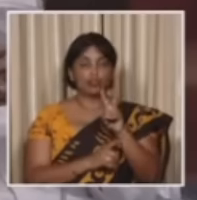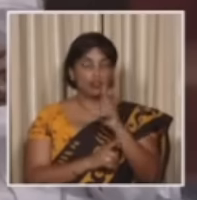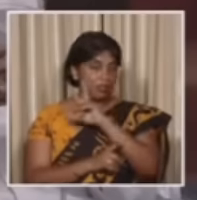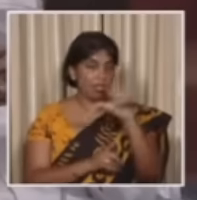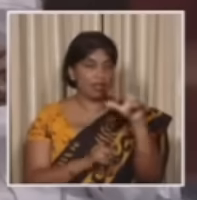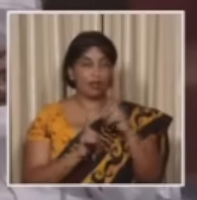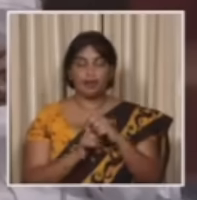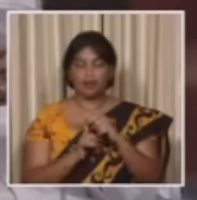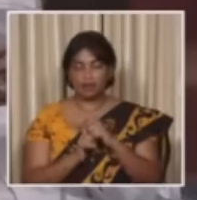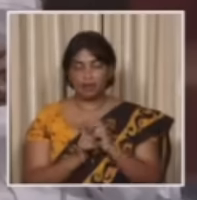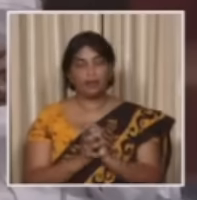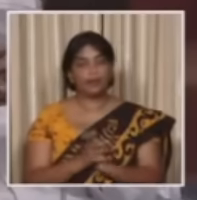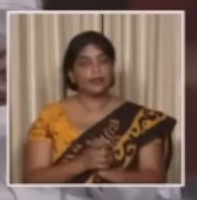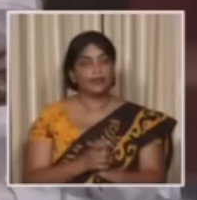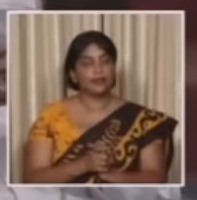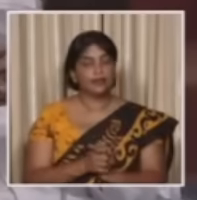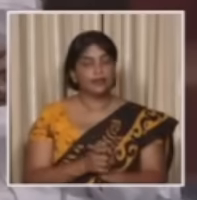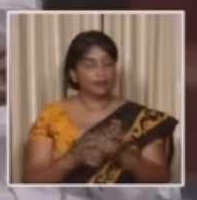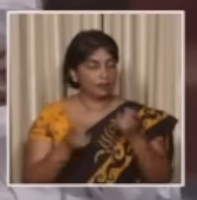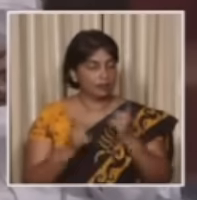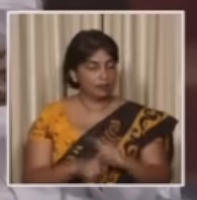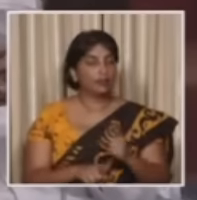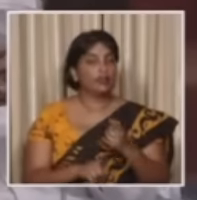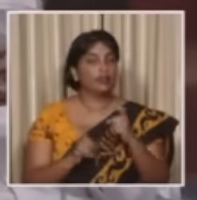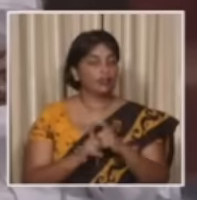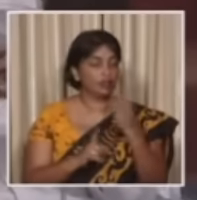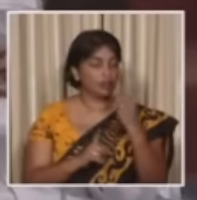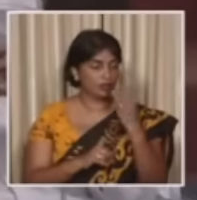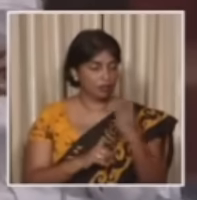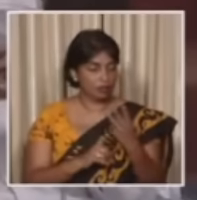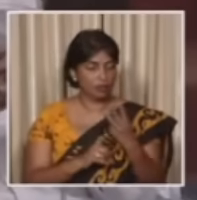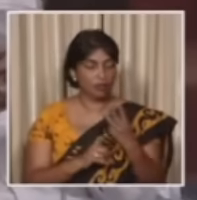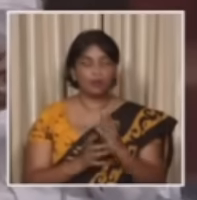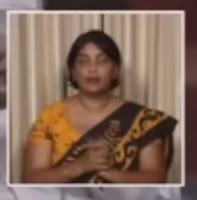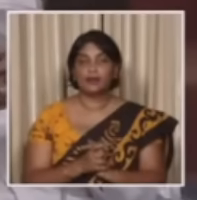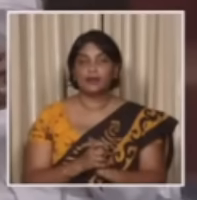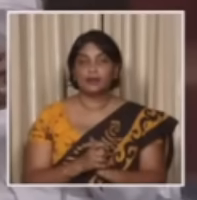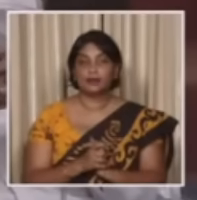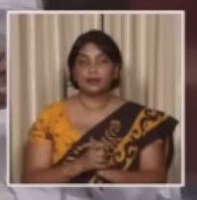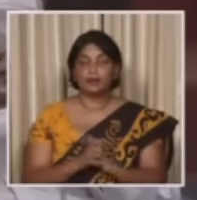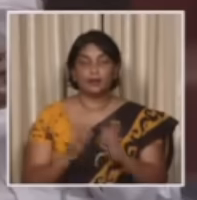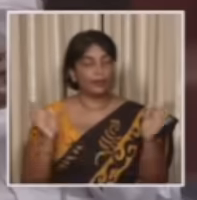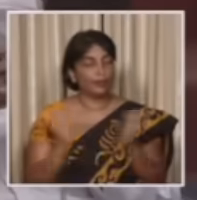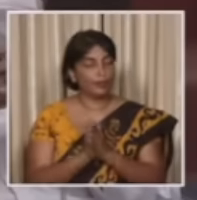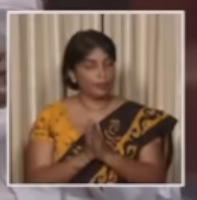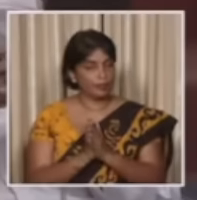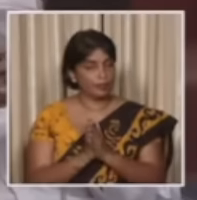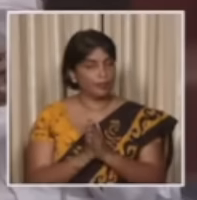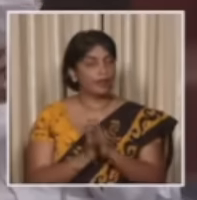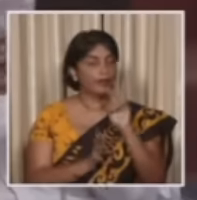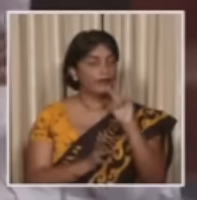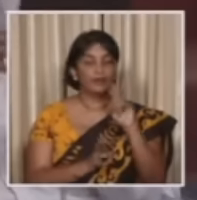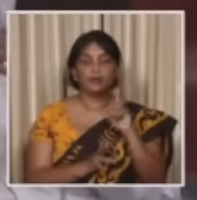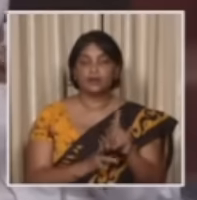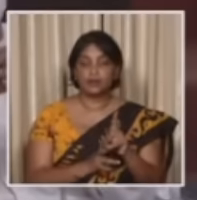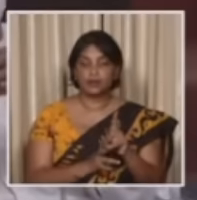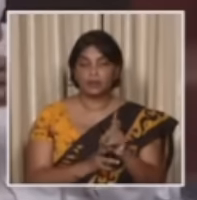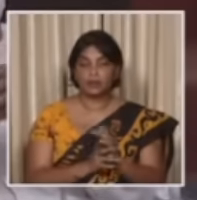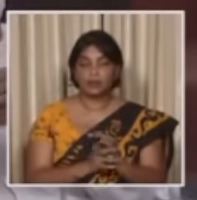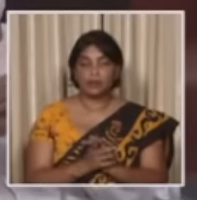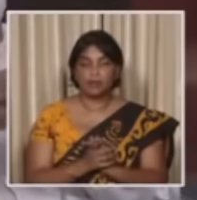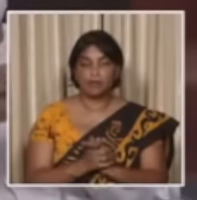කන්වීනියන්ස් ෆී $3 ටෝටල් 21. එතකොට තව ඩොලර් 20ක් 20ක් ආය කරනවා VFS චාර්ජස්